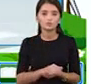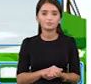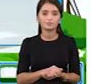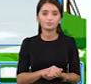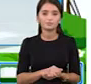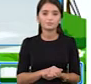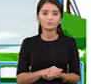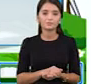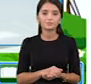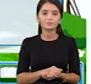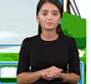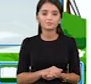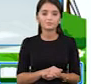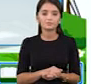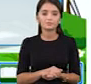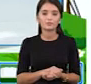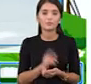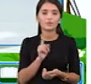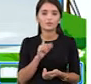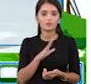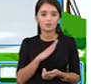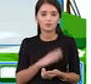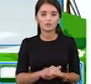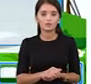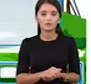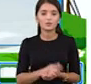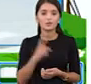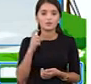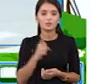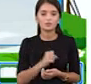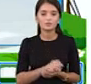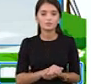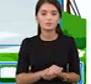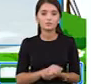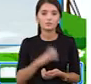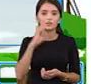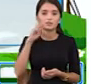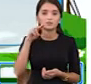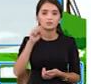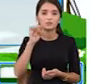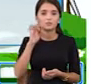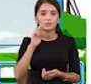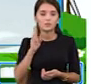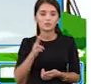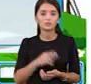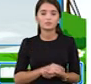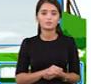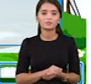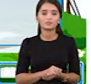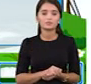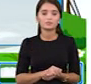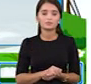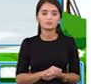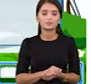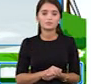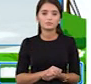4-chi mashina rusmi? Nima ekan? Ha, Spark.